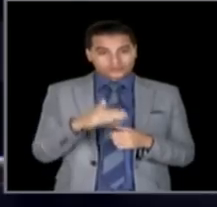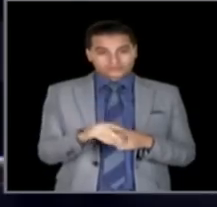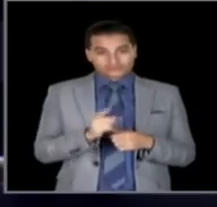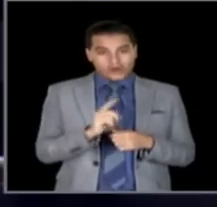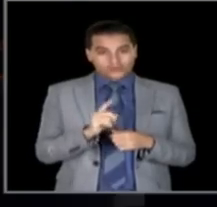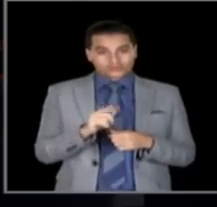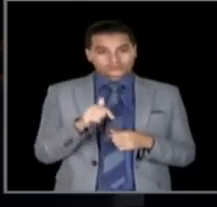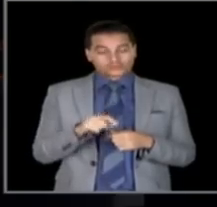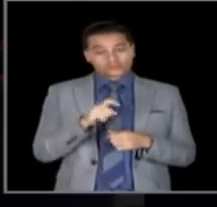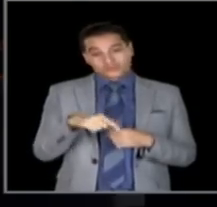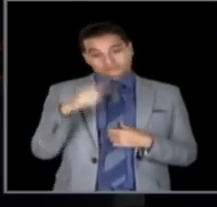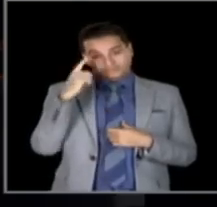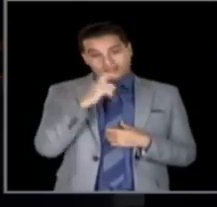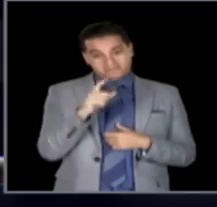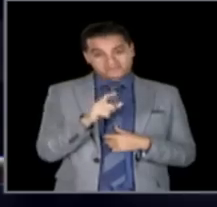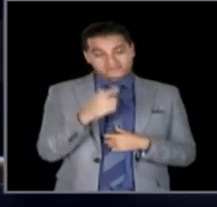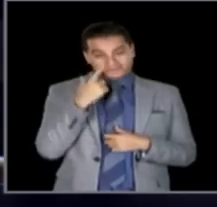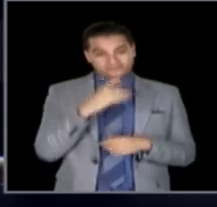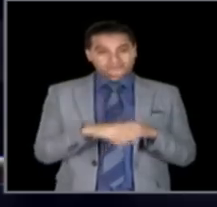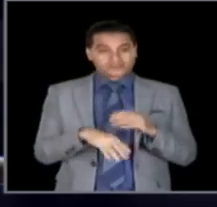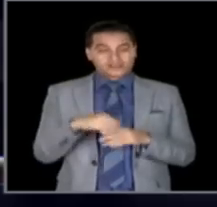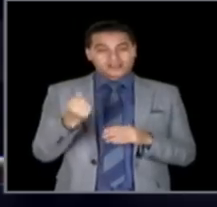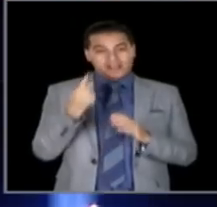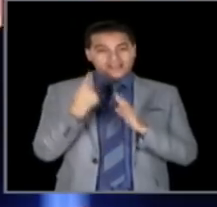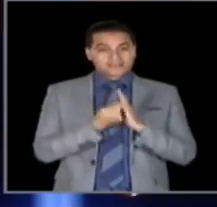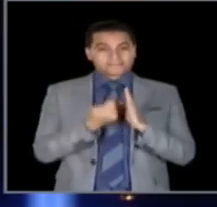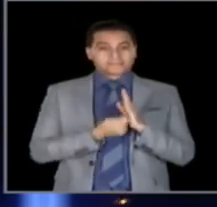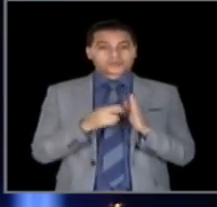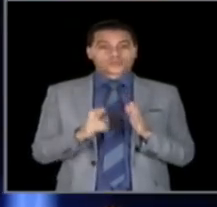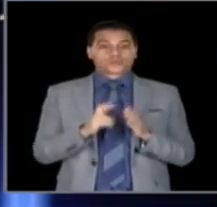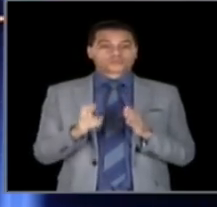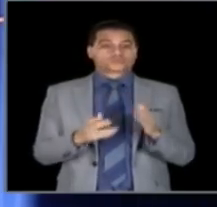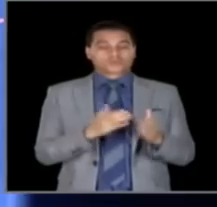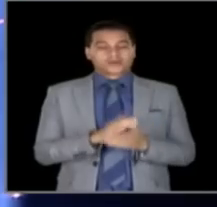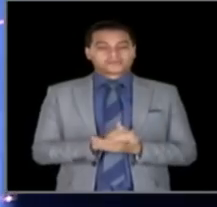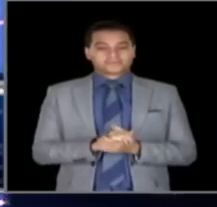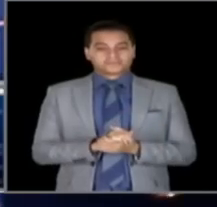حلو. السؤال ده صعب فعلا، ادب. والسؤال هو: